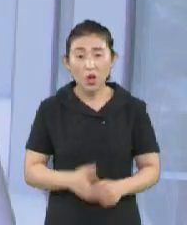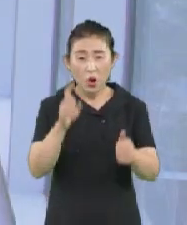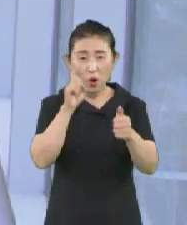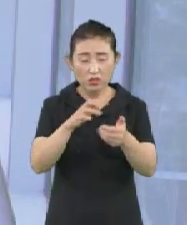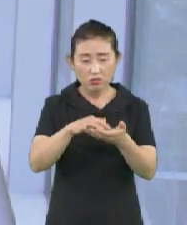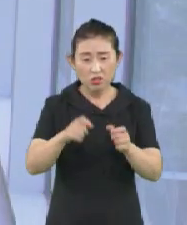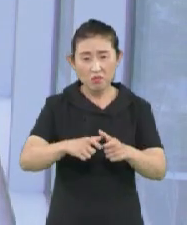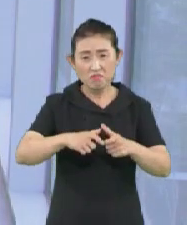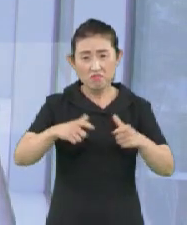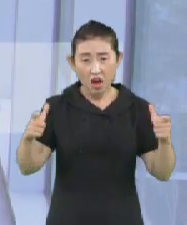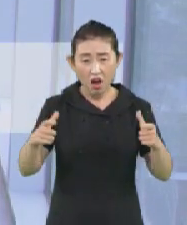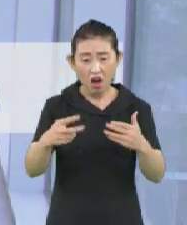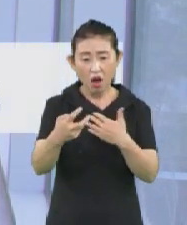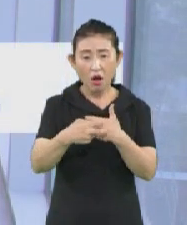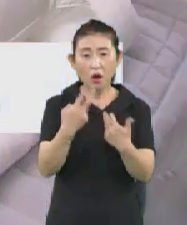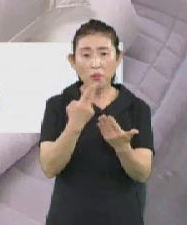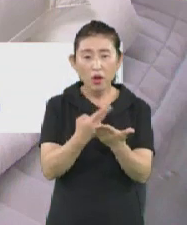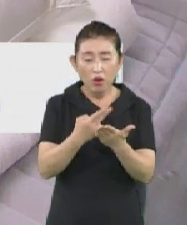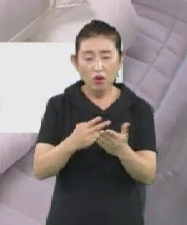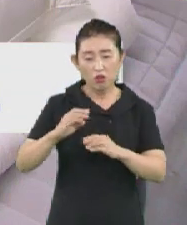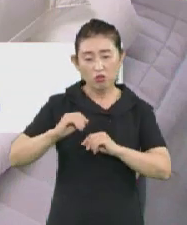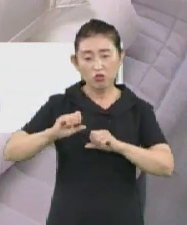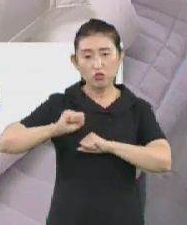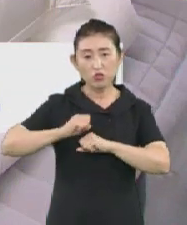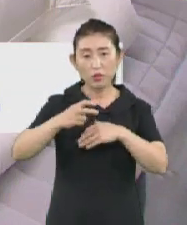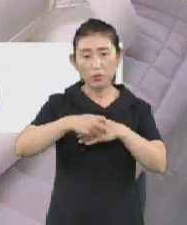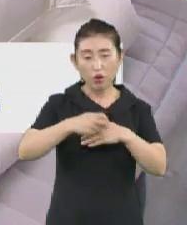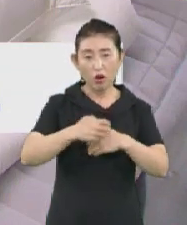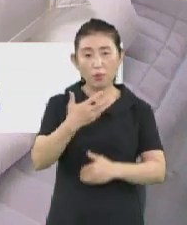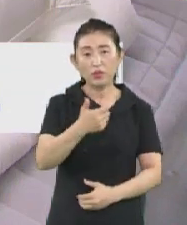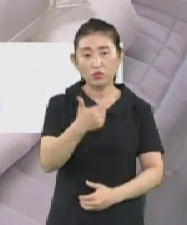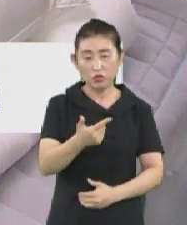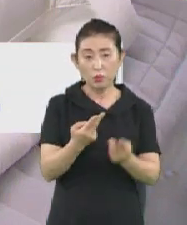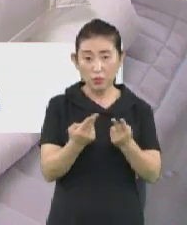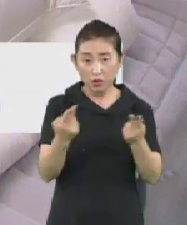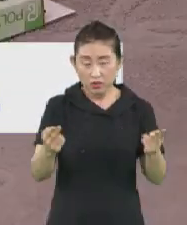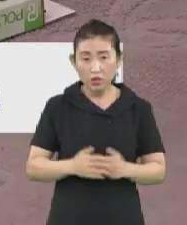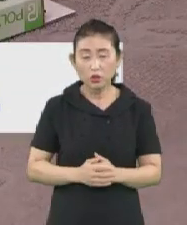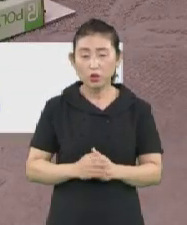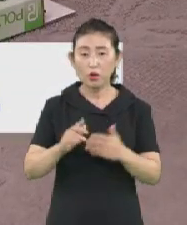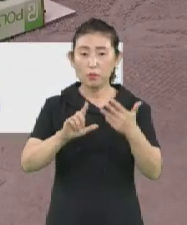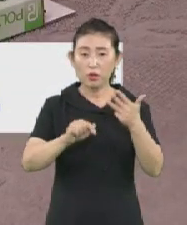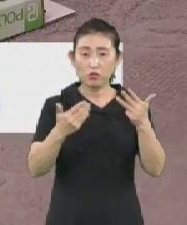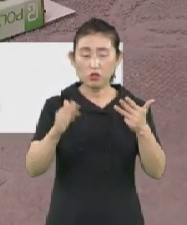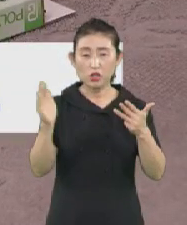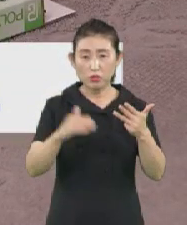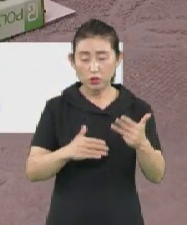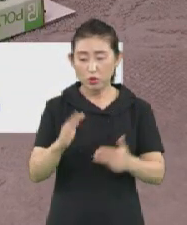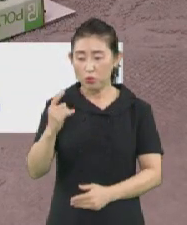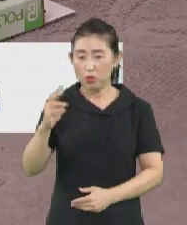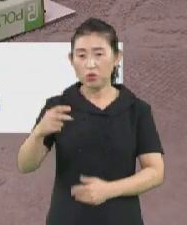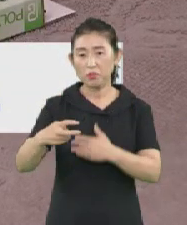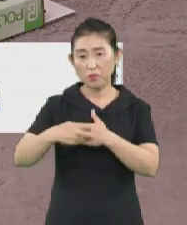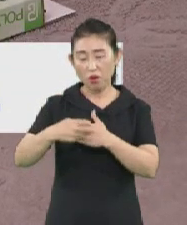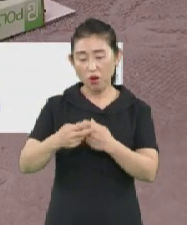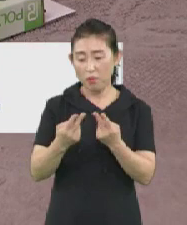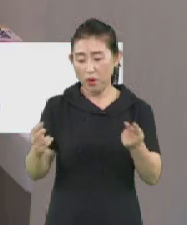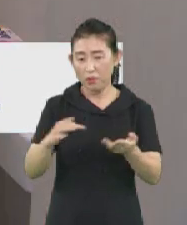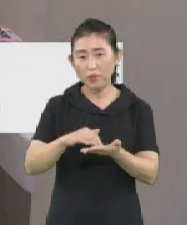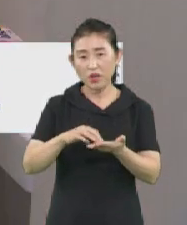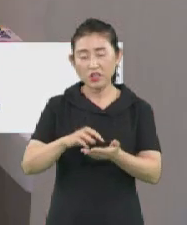확진자 급증으로 부족한 병상은 국군병원 86병상과 9일부터 보훈병원 30병상을 추가해